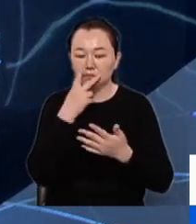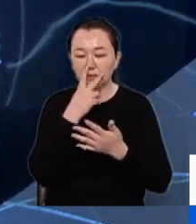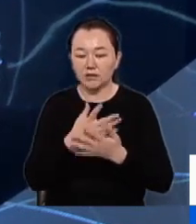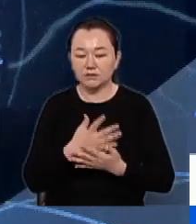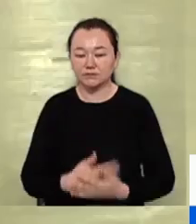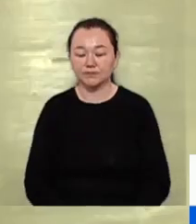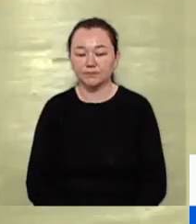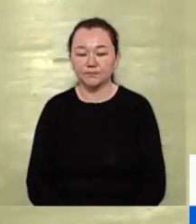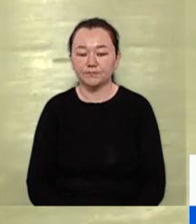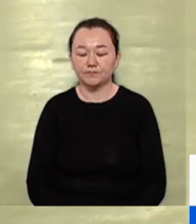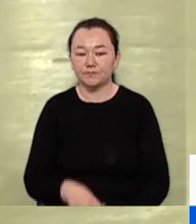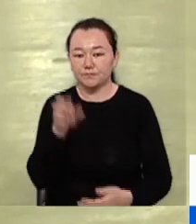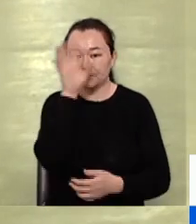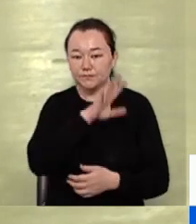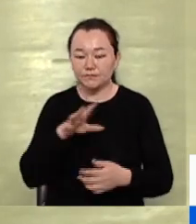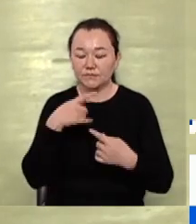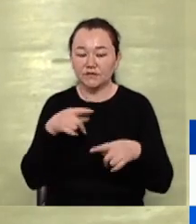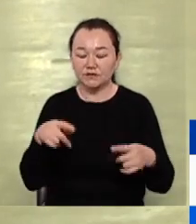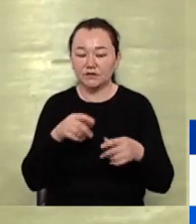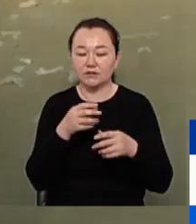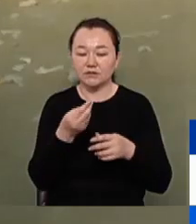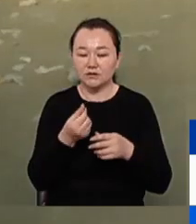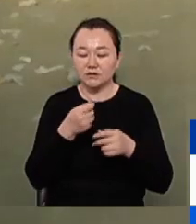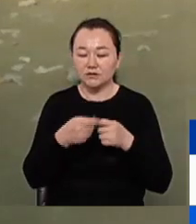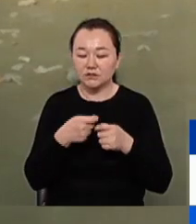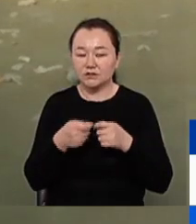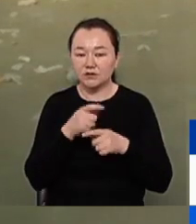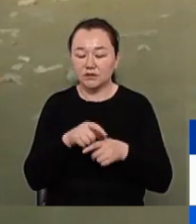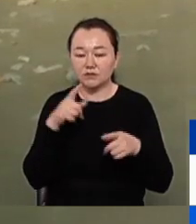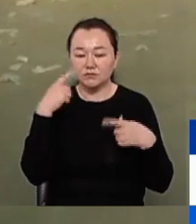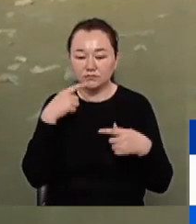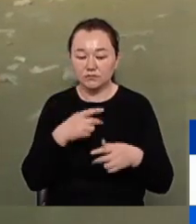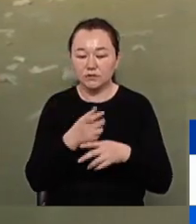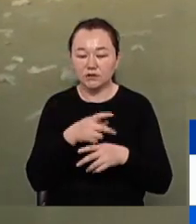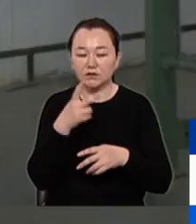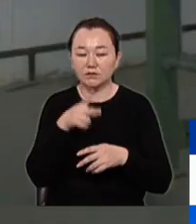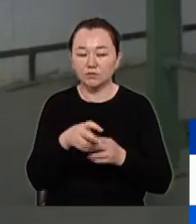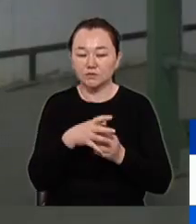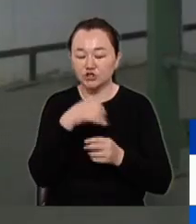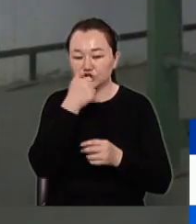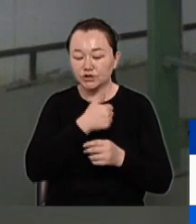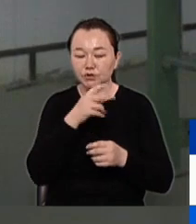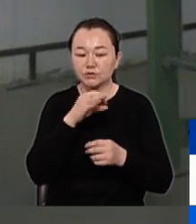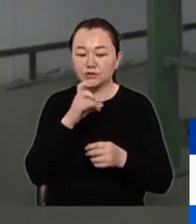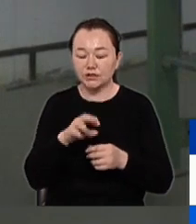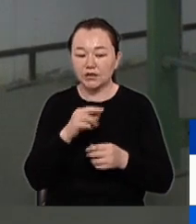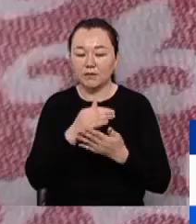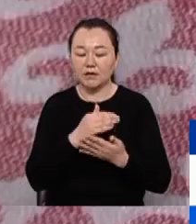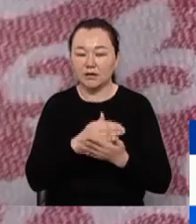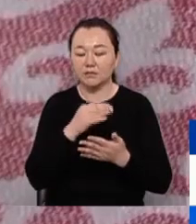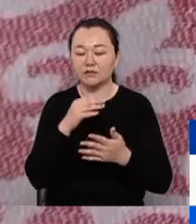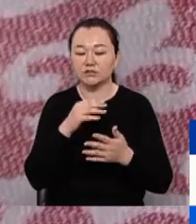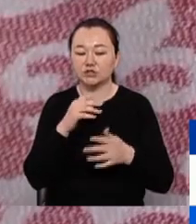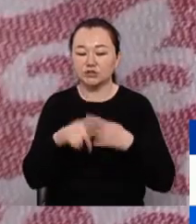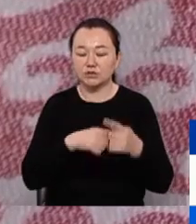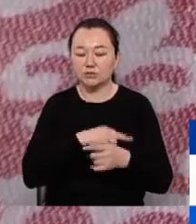отыр. Елімізде түйе мен қой жүнін өңдеп жамылғы жасайтын жалғыз кәсіпорын 2015 жылы индустрияландыру бағдарламасы аясында іске